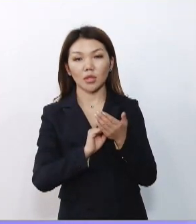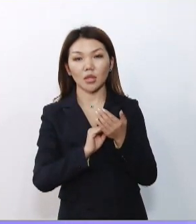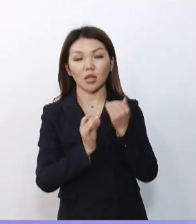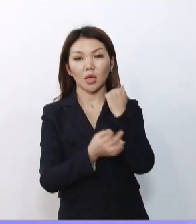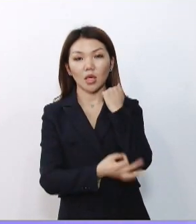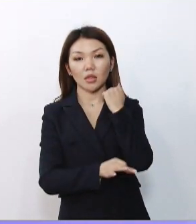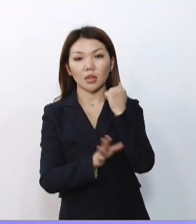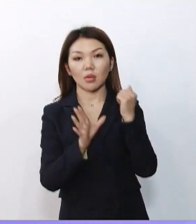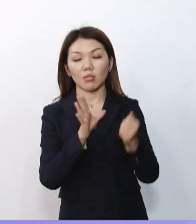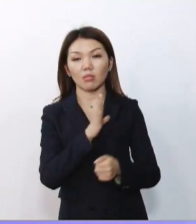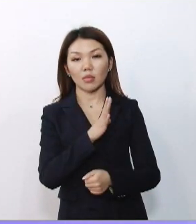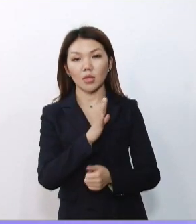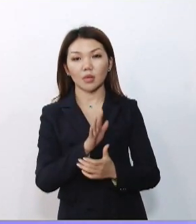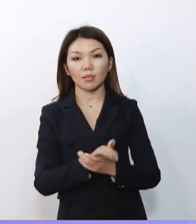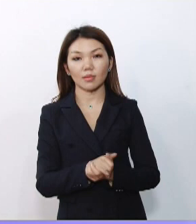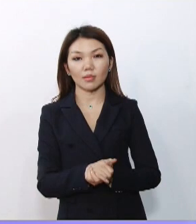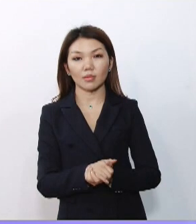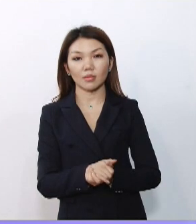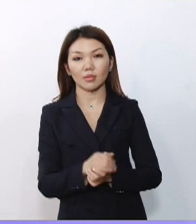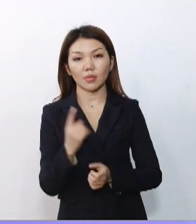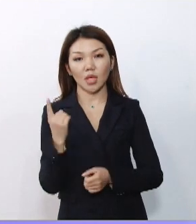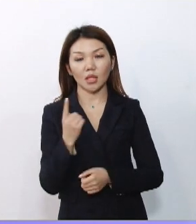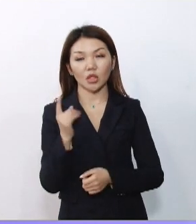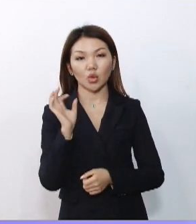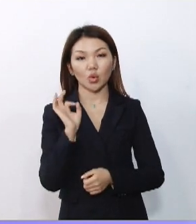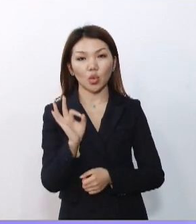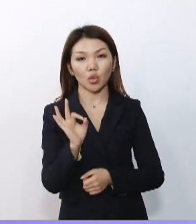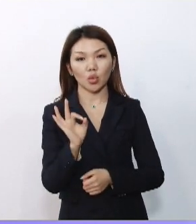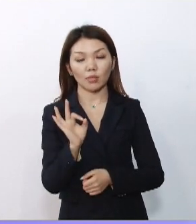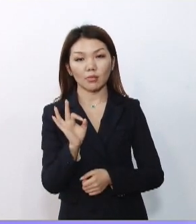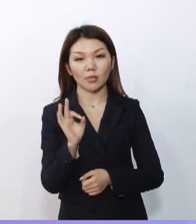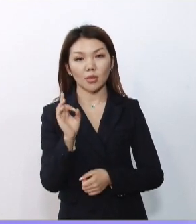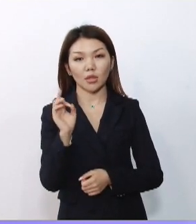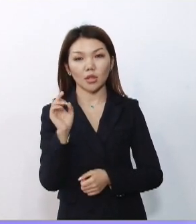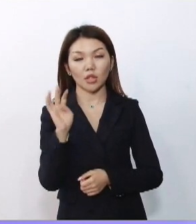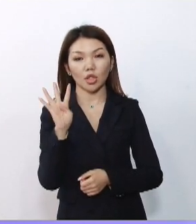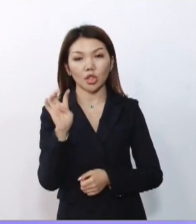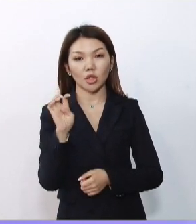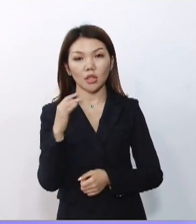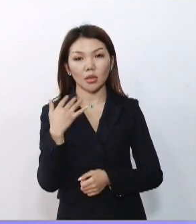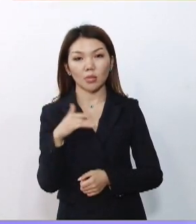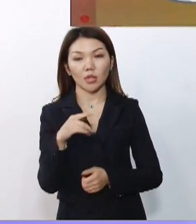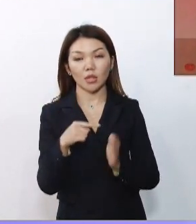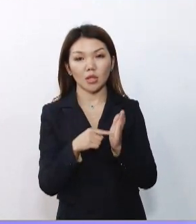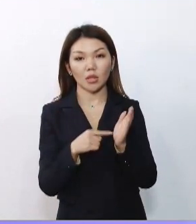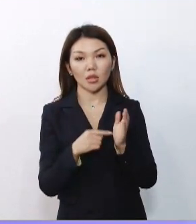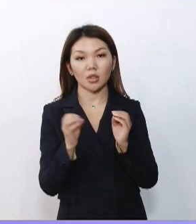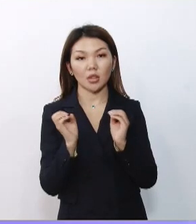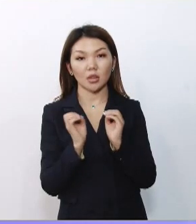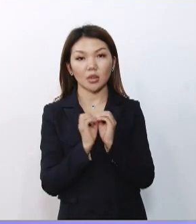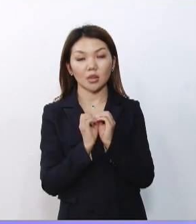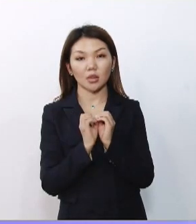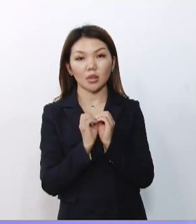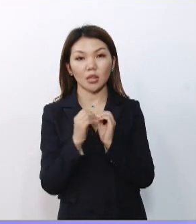конце был хотя бы один ноль. 450 разделить на